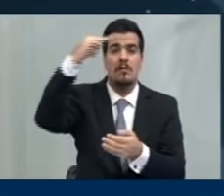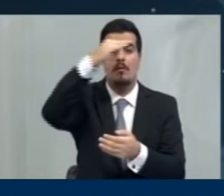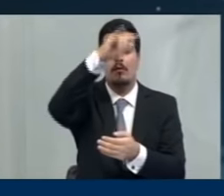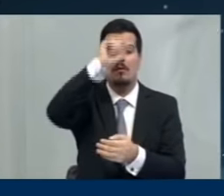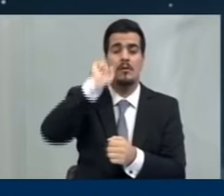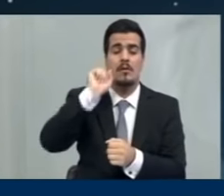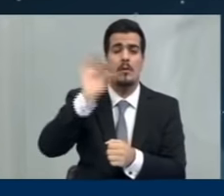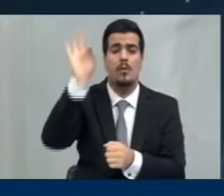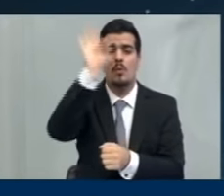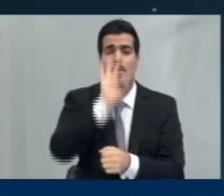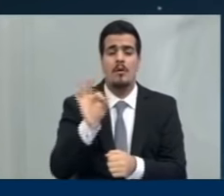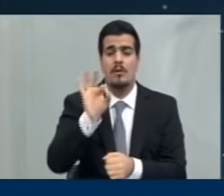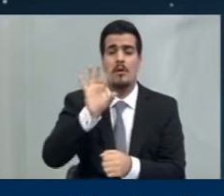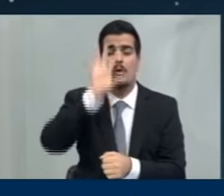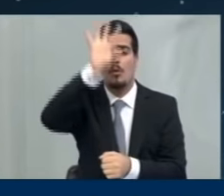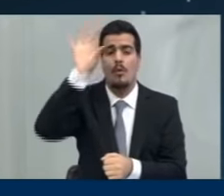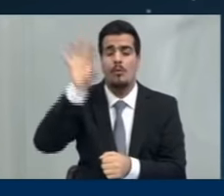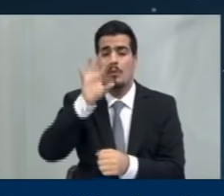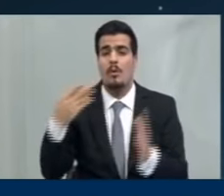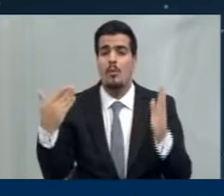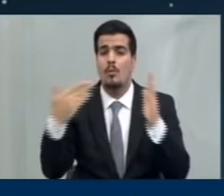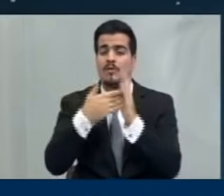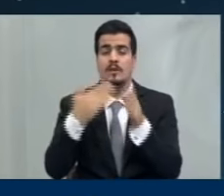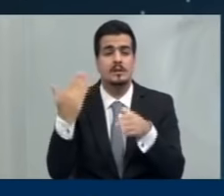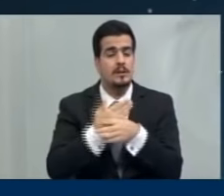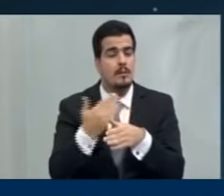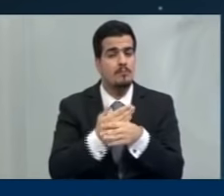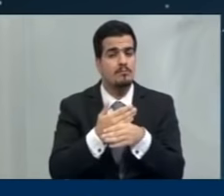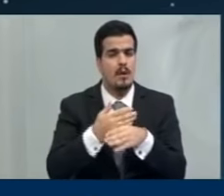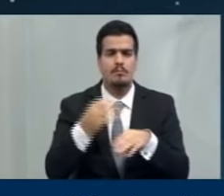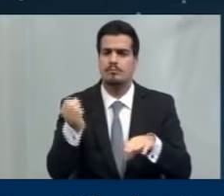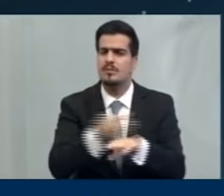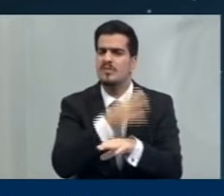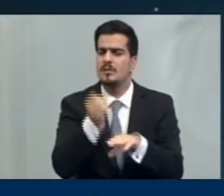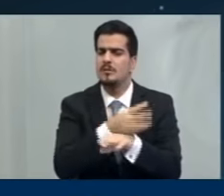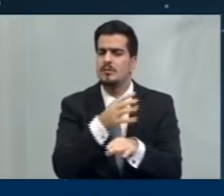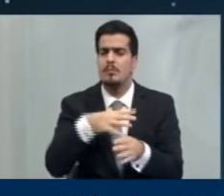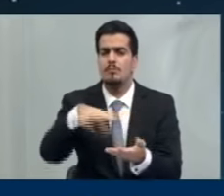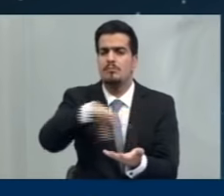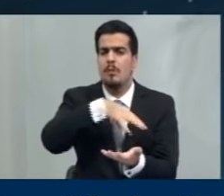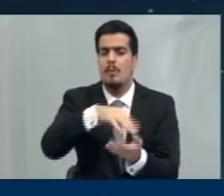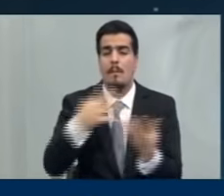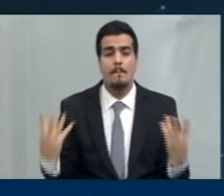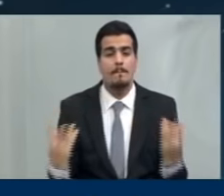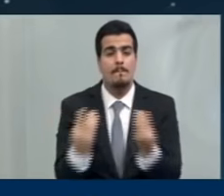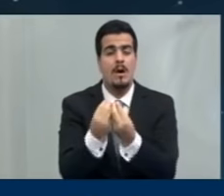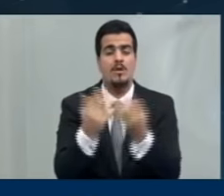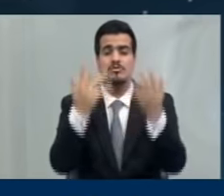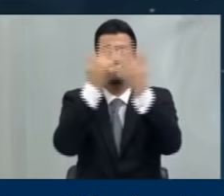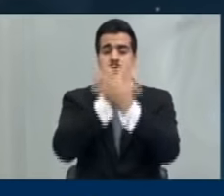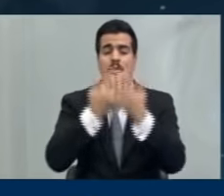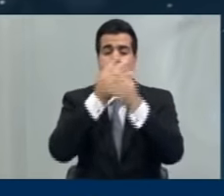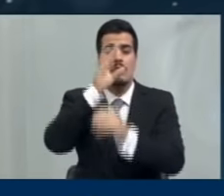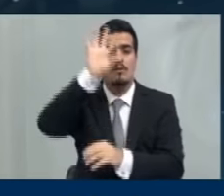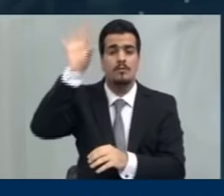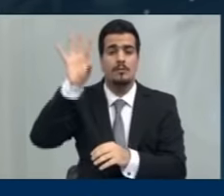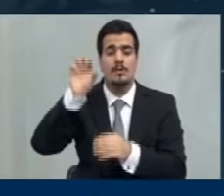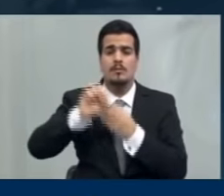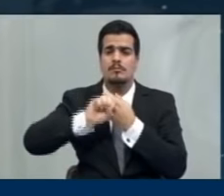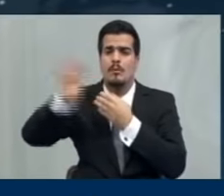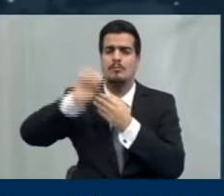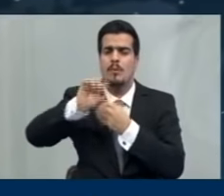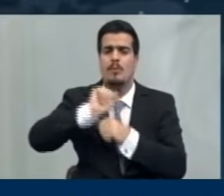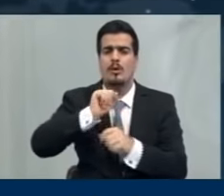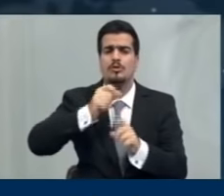الجوية إلى أوروبا كان نتيجة لتمرير صفقات مشبوهة مع شركات نقل أجنبية تعمل على نقل